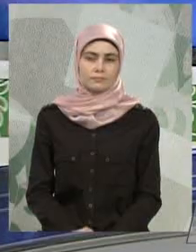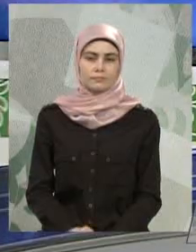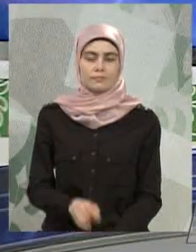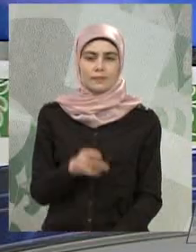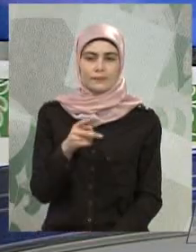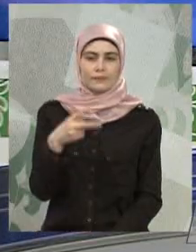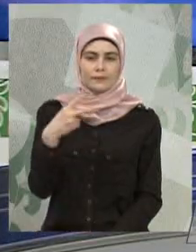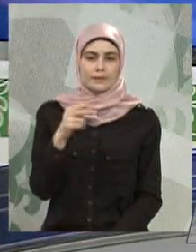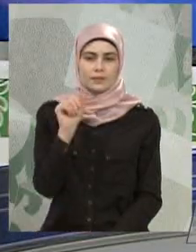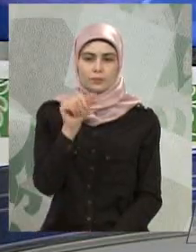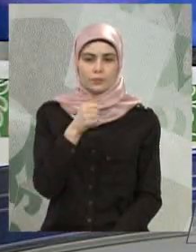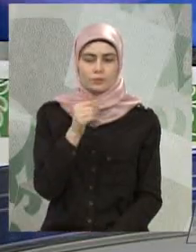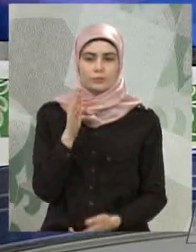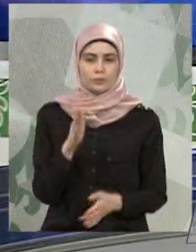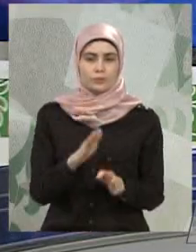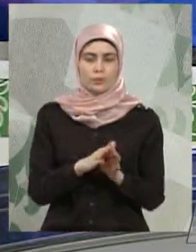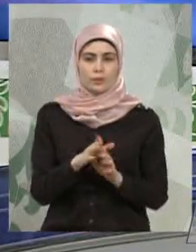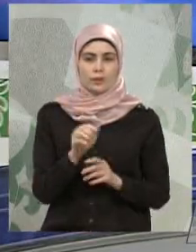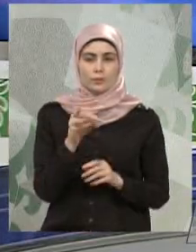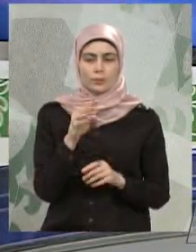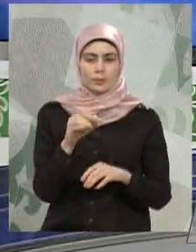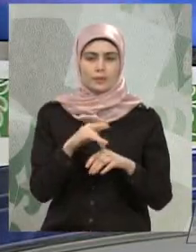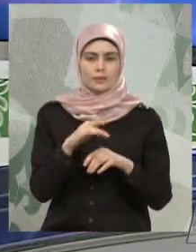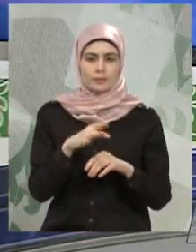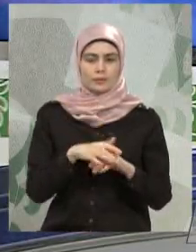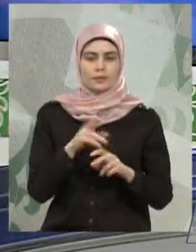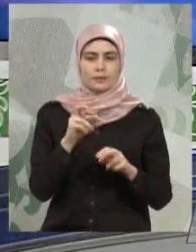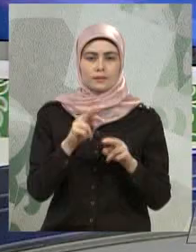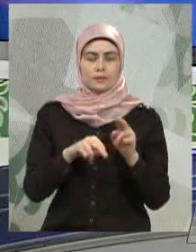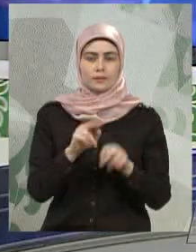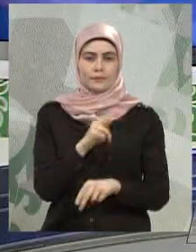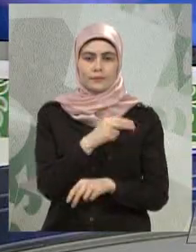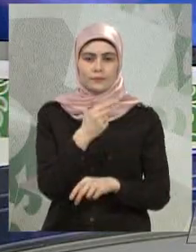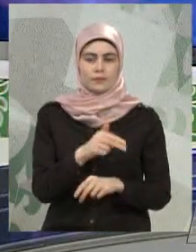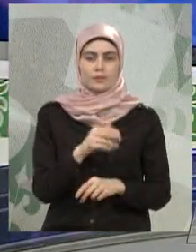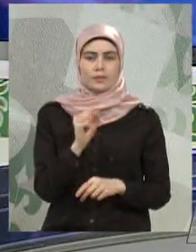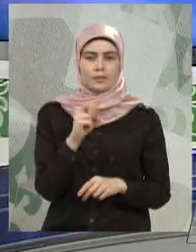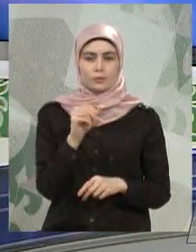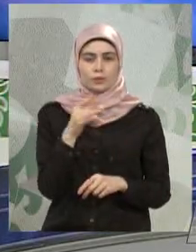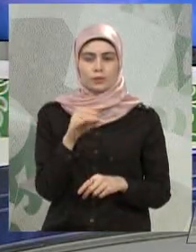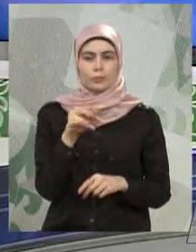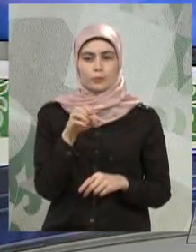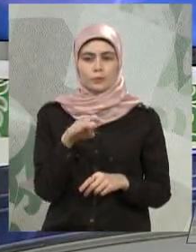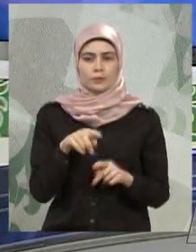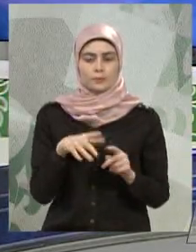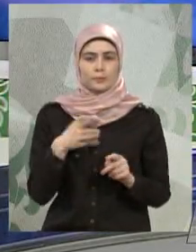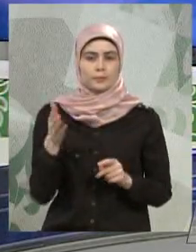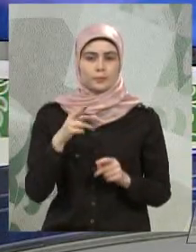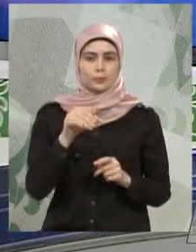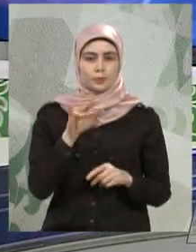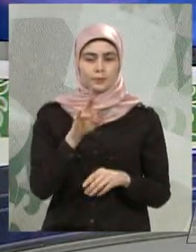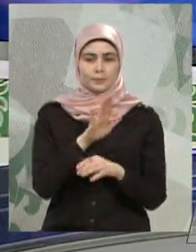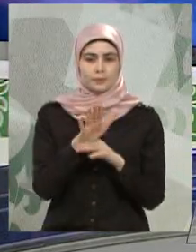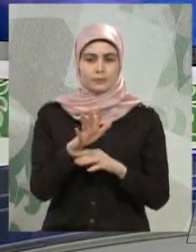В 2020 году должно быть в полном объеме завершено развертывание фельдшерско-акушерских пунктов. Это одна из задач, указанная в послании президента